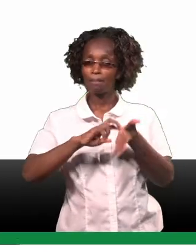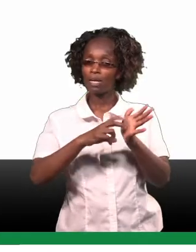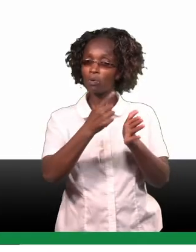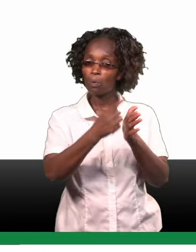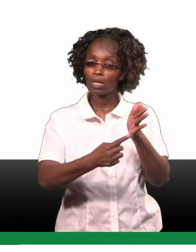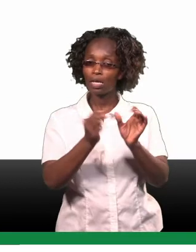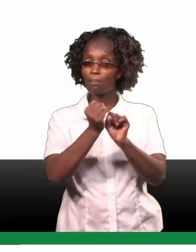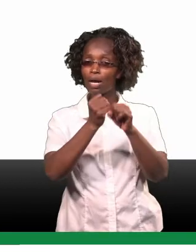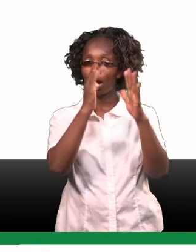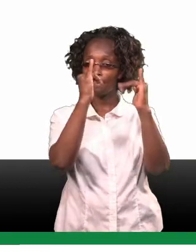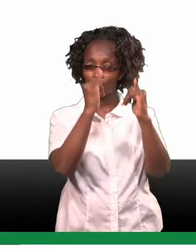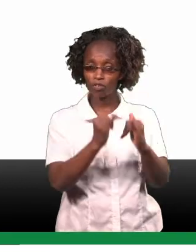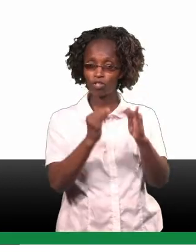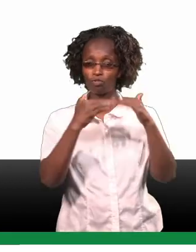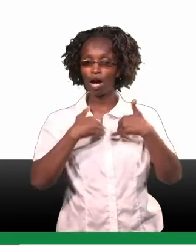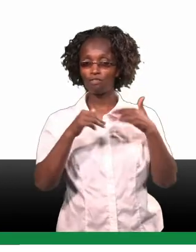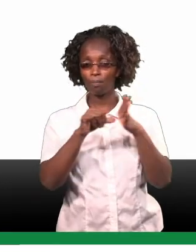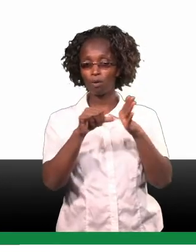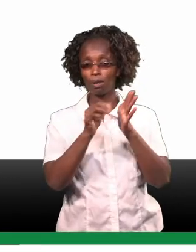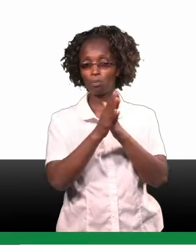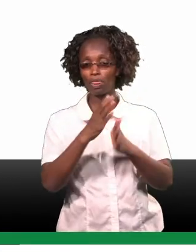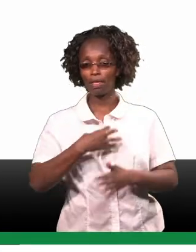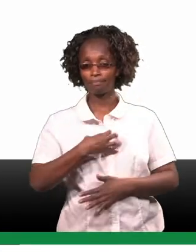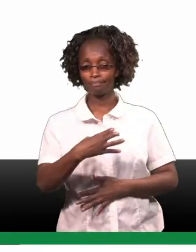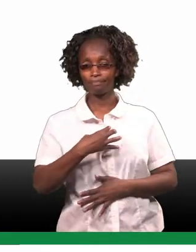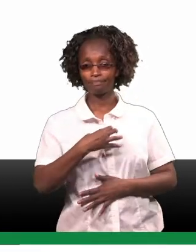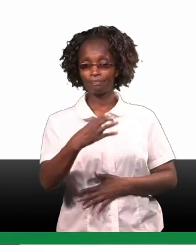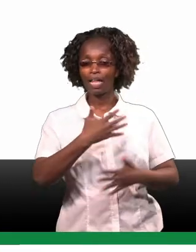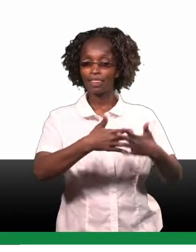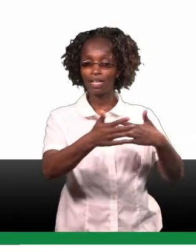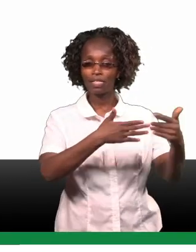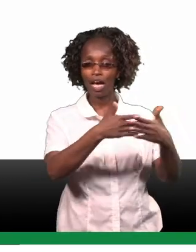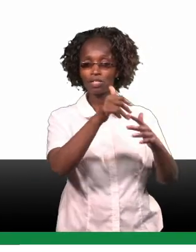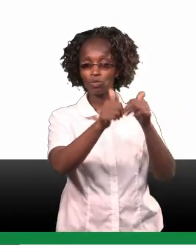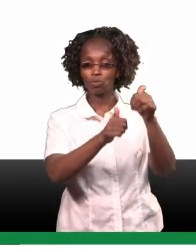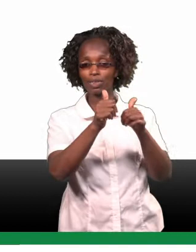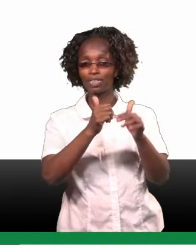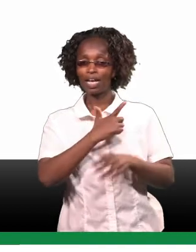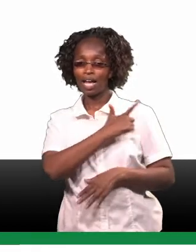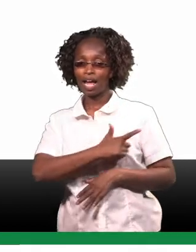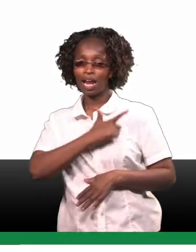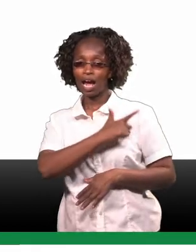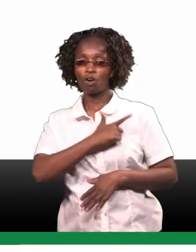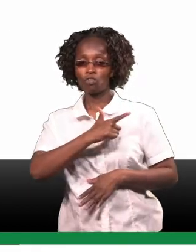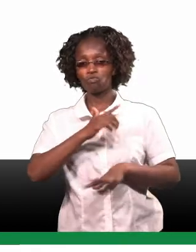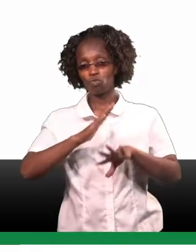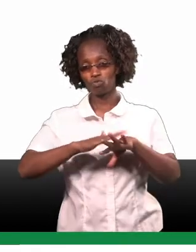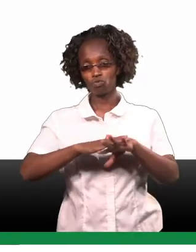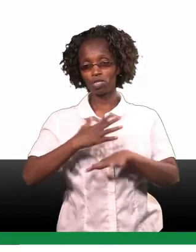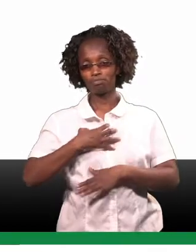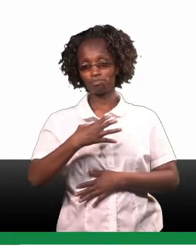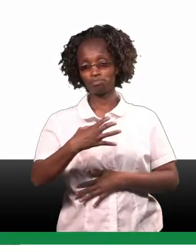breathing. Dalili za ugonjwa wa pumu ni pamoja na kukosa kupumua vizuri, uzito kwenye kifua